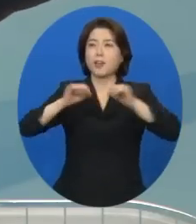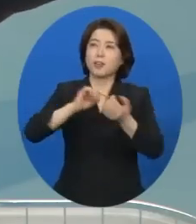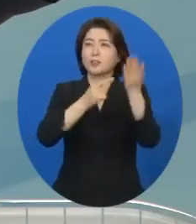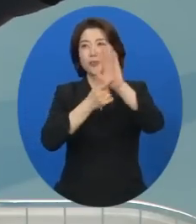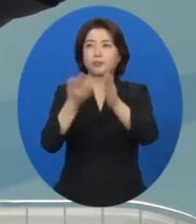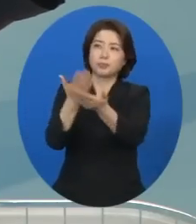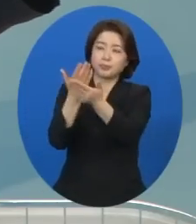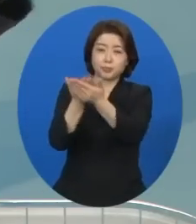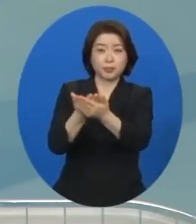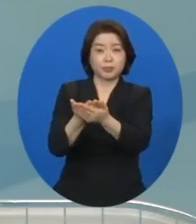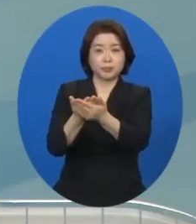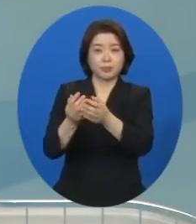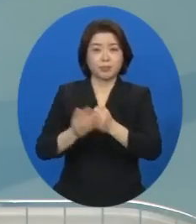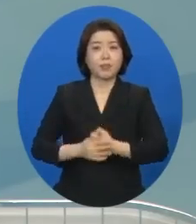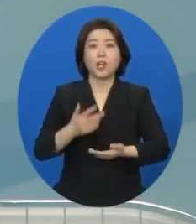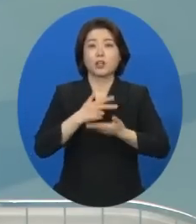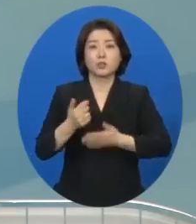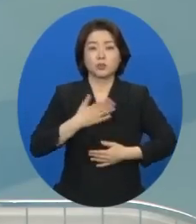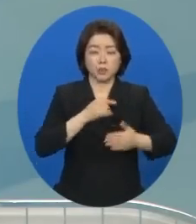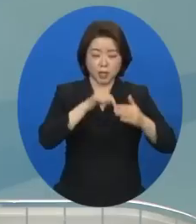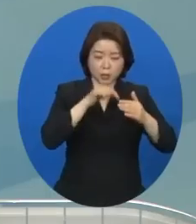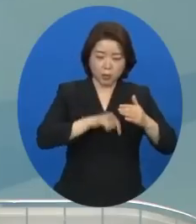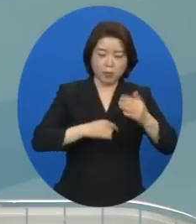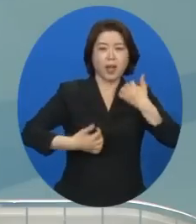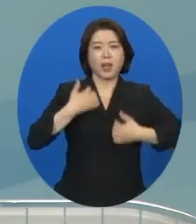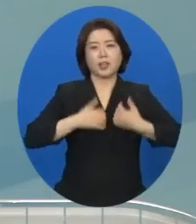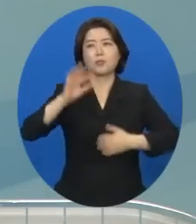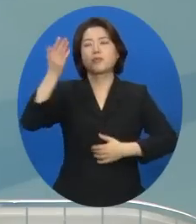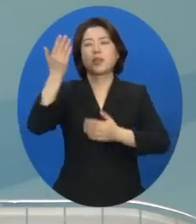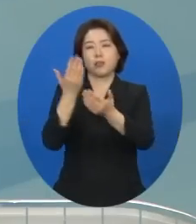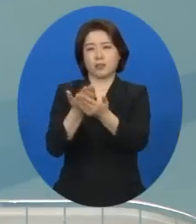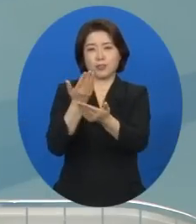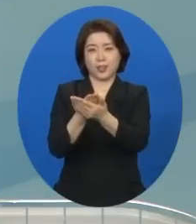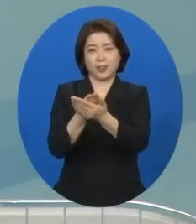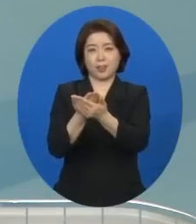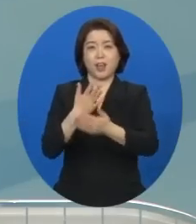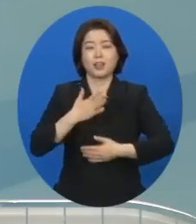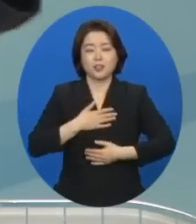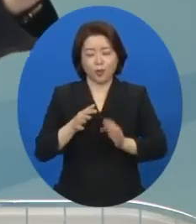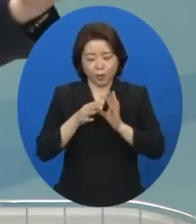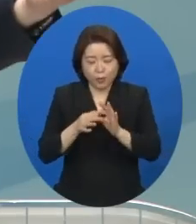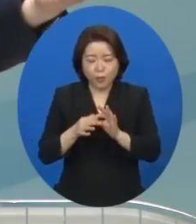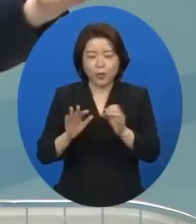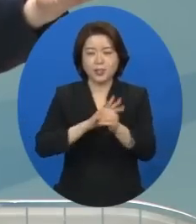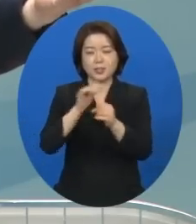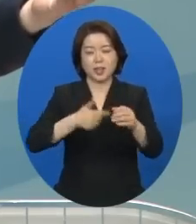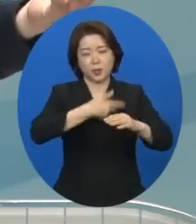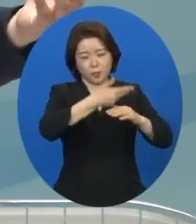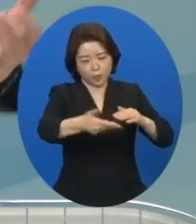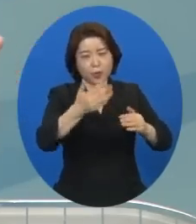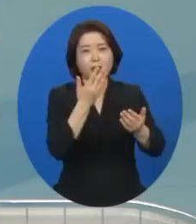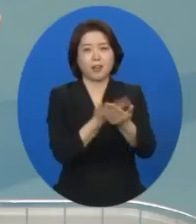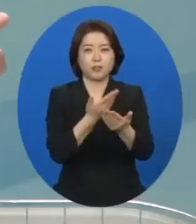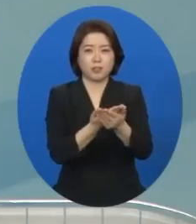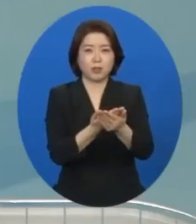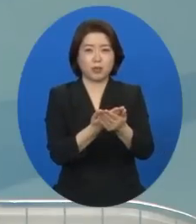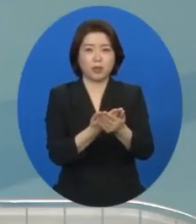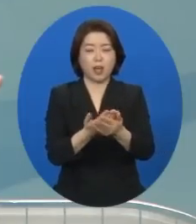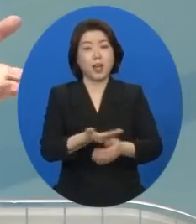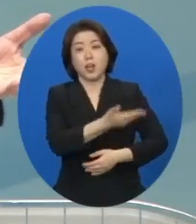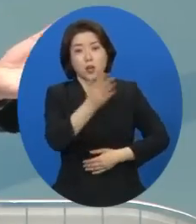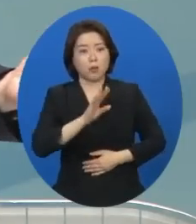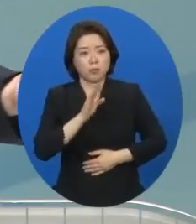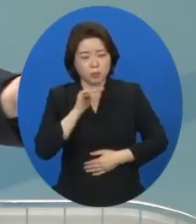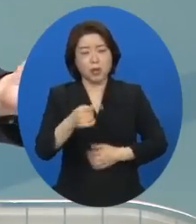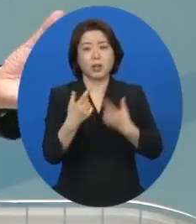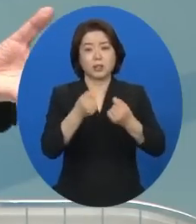역사하세요. 주님, 제 안에 기쁨이 되어주세요. 저를 통해 사랑이 흘러가게 해주세요. 여러분, 정말